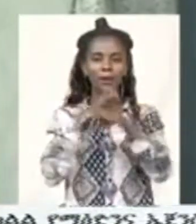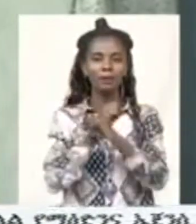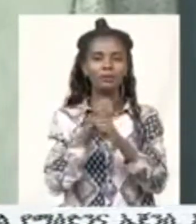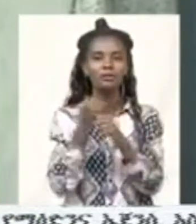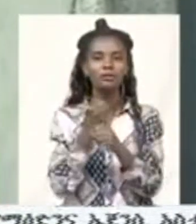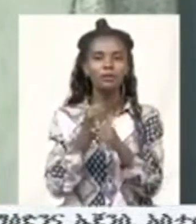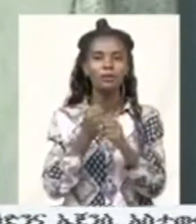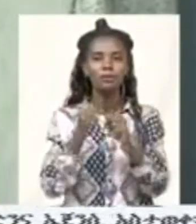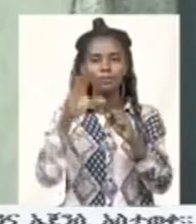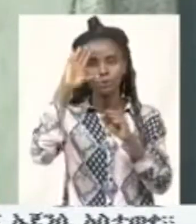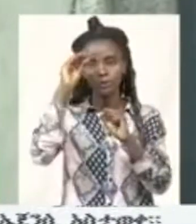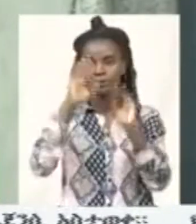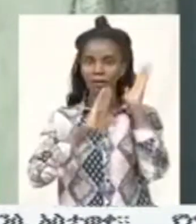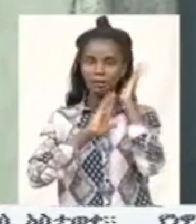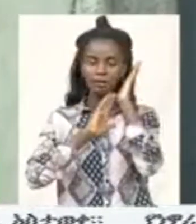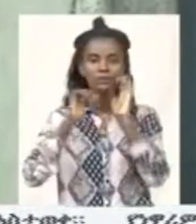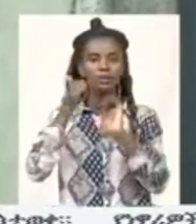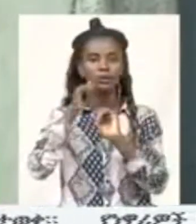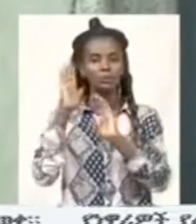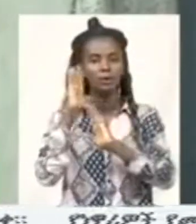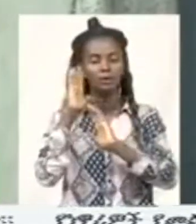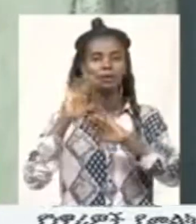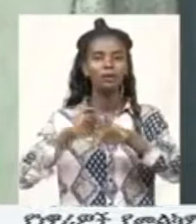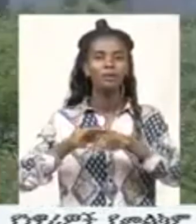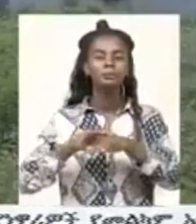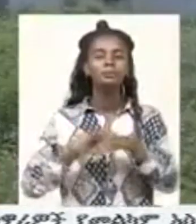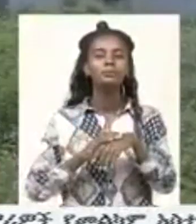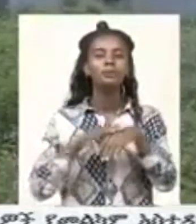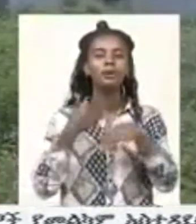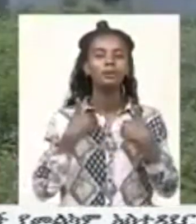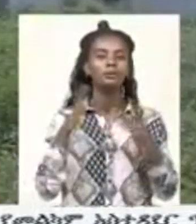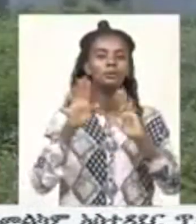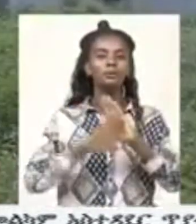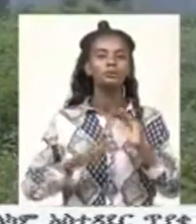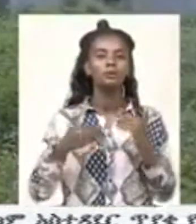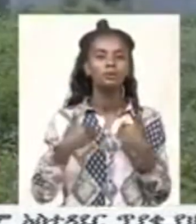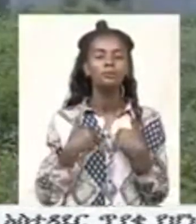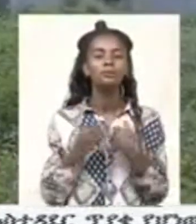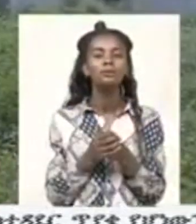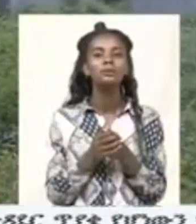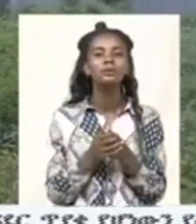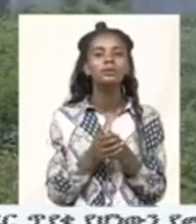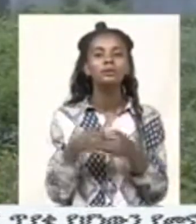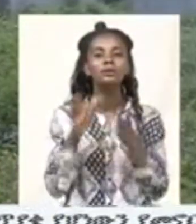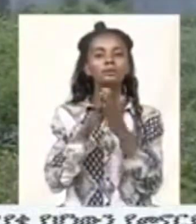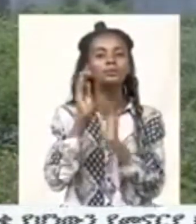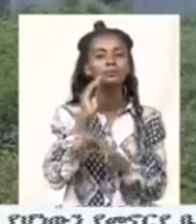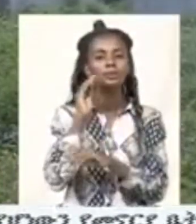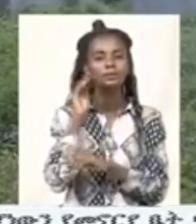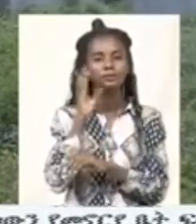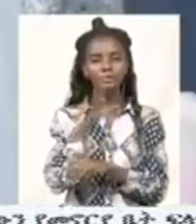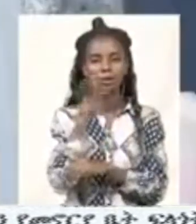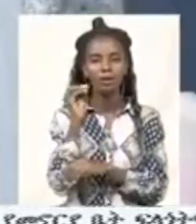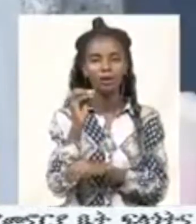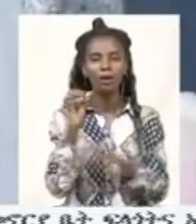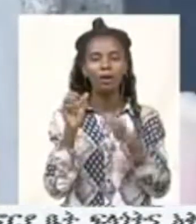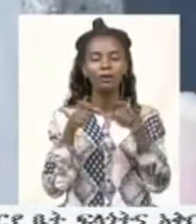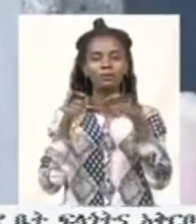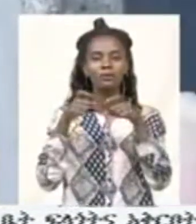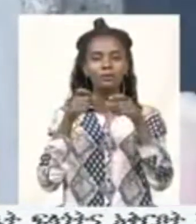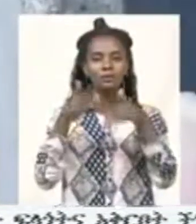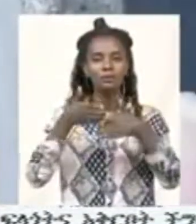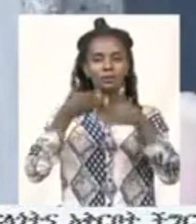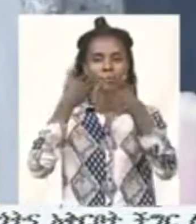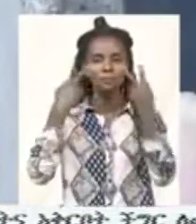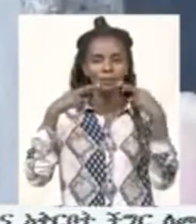የወንዶች ማደሪያም ሴቶች ማደሪያ ላይም ያለው ጉድለት ያለበት ደረጃ ነው ያለው። ትምህርት ቤትና አስተዳደር ህንፃውን